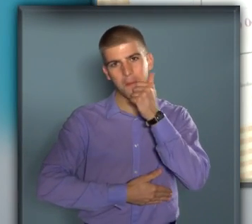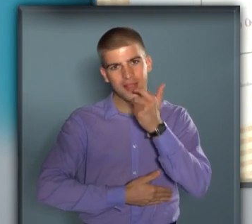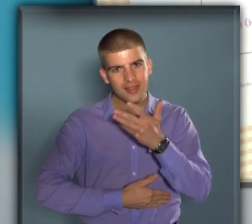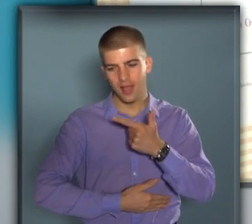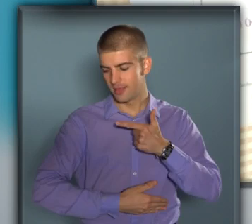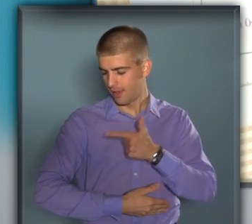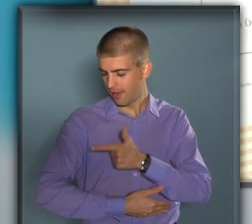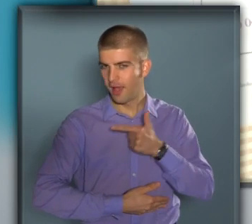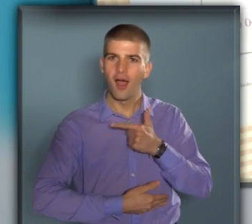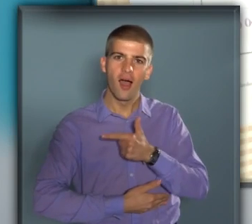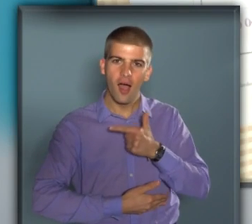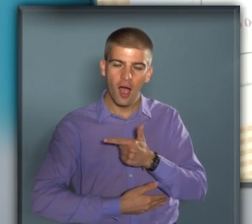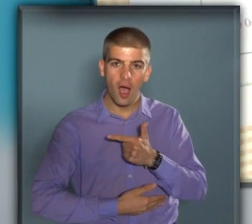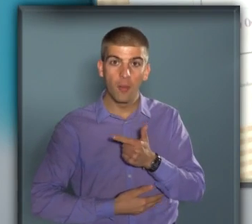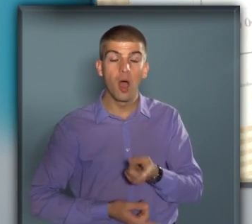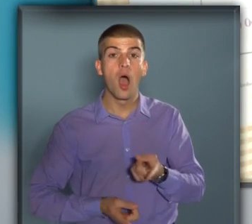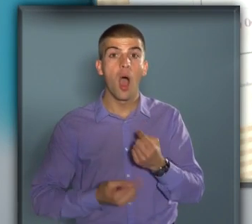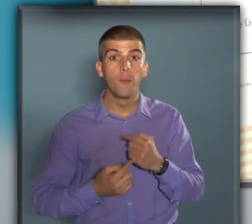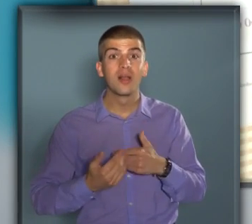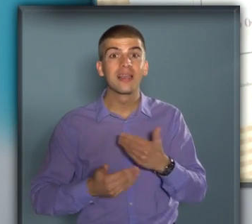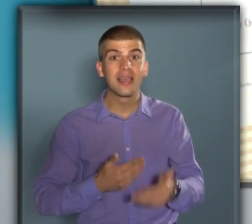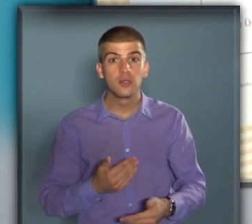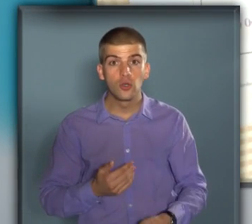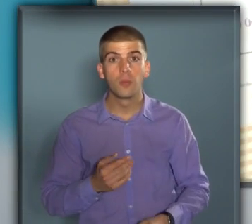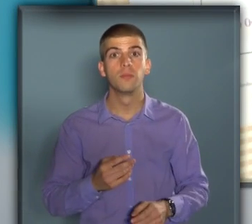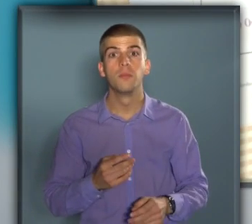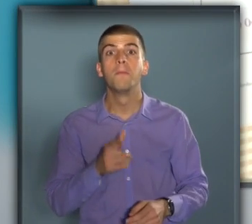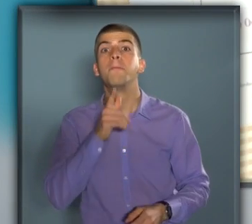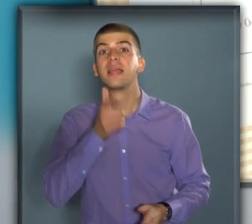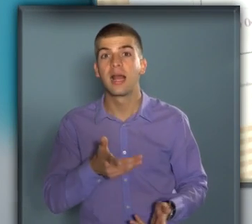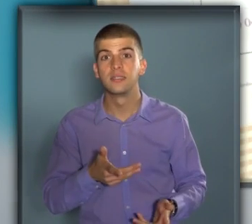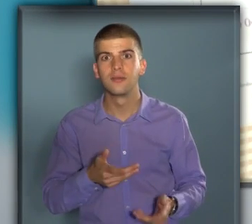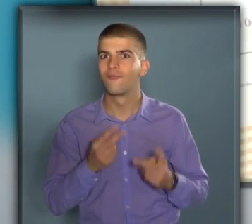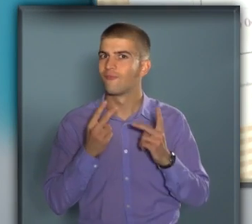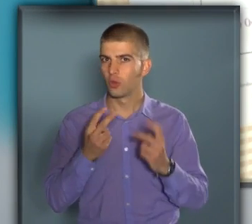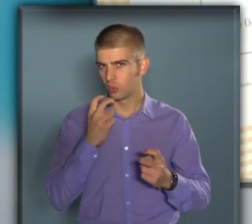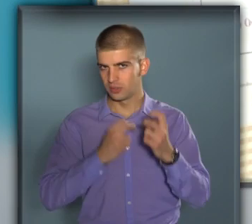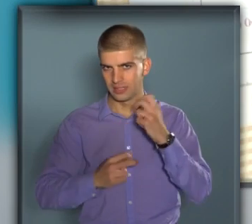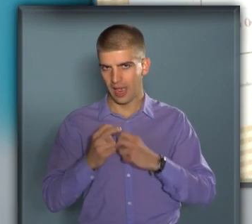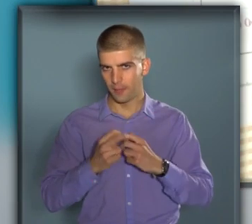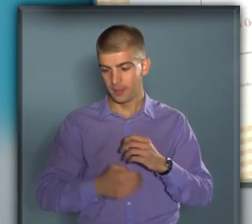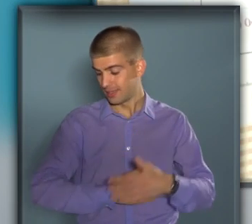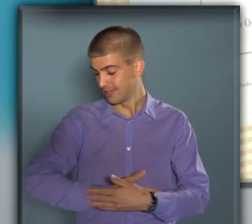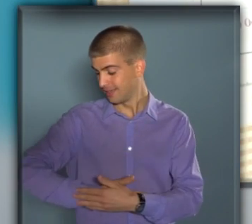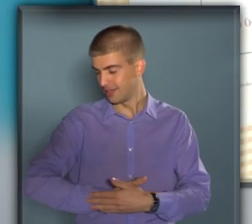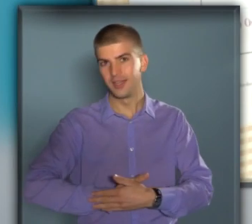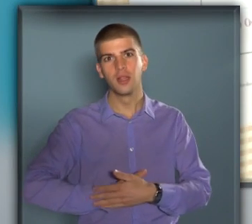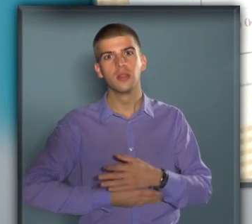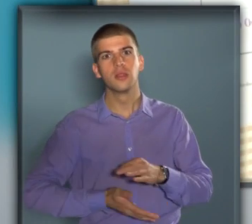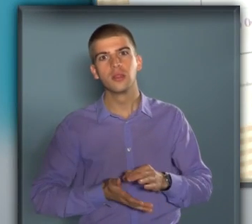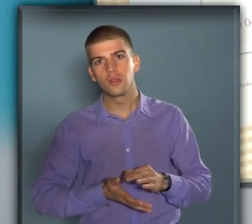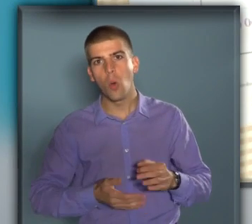helyzetekben mutatkozik meg az, hogy mit is hozunk magunkkal. Mert hát abból kezdünk szülővé válni, abból